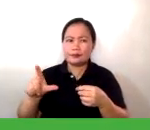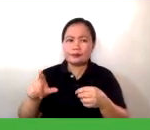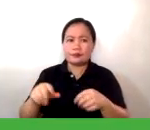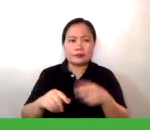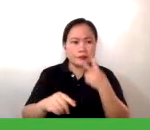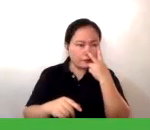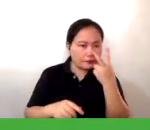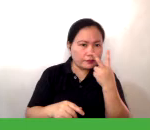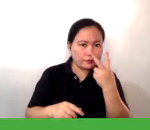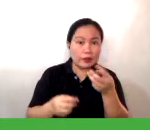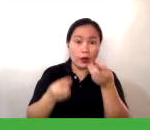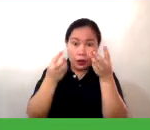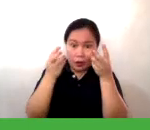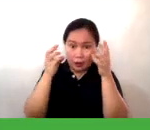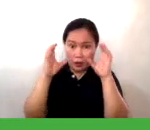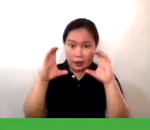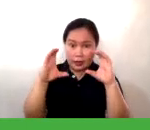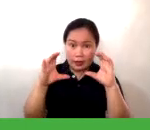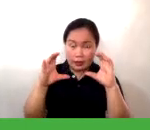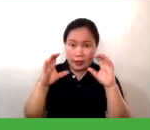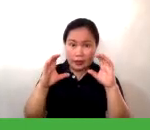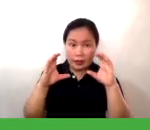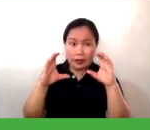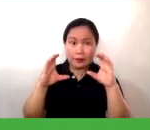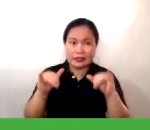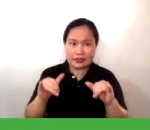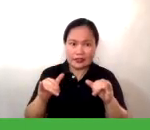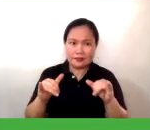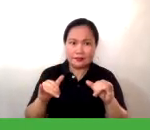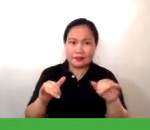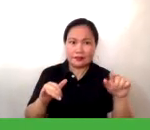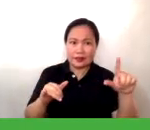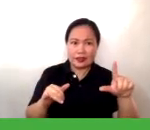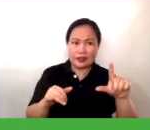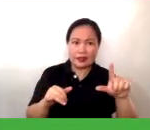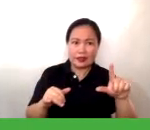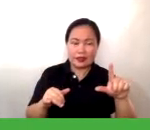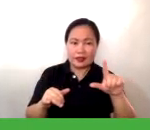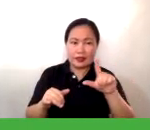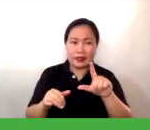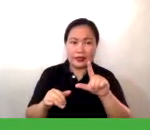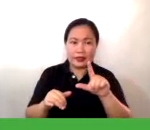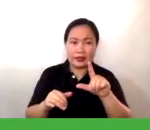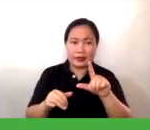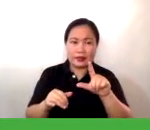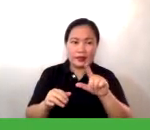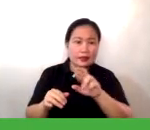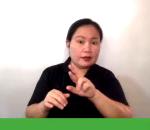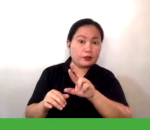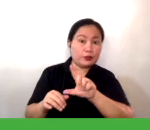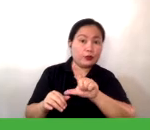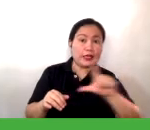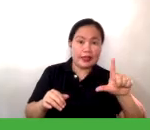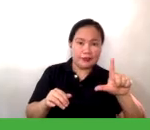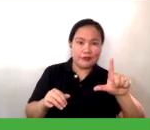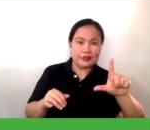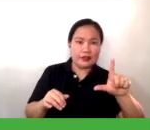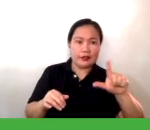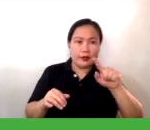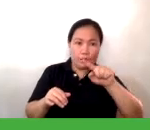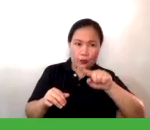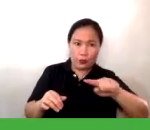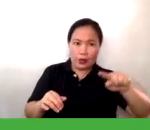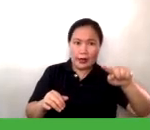to hectoliters. So, ito po. Simula tayo dito. So, 1, 2. Ulitin ko ha, liters